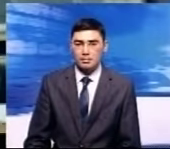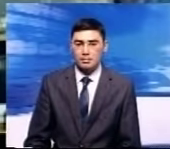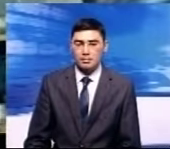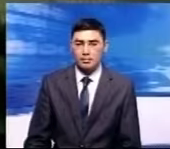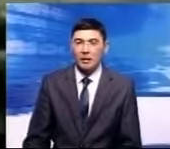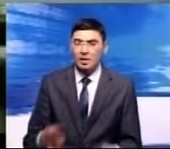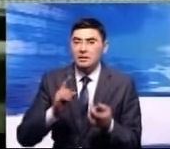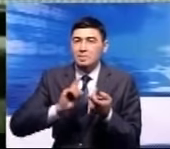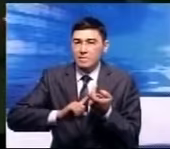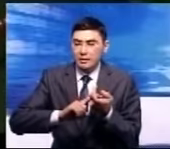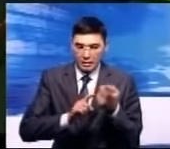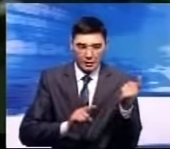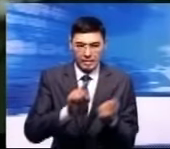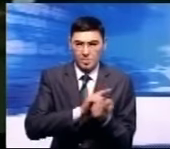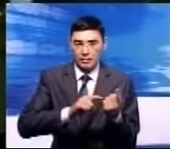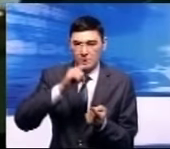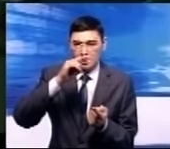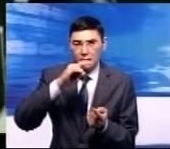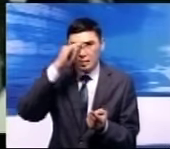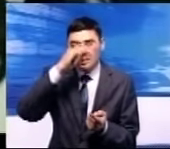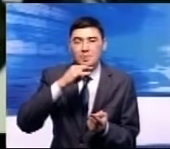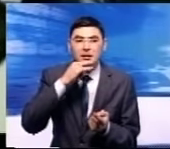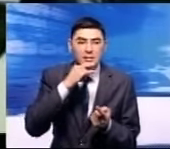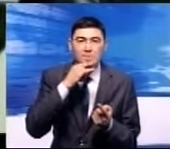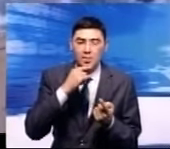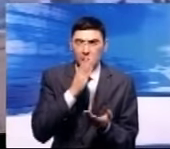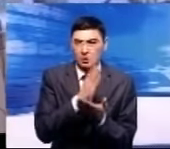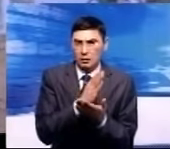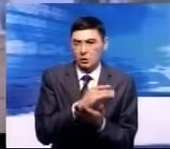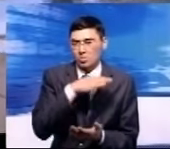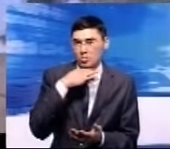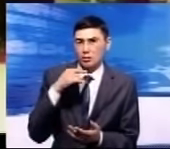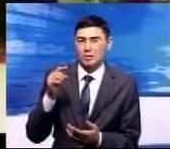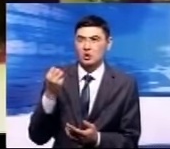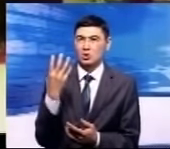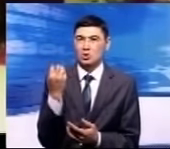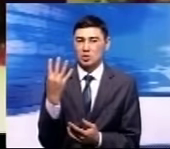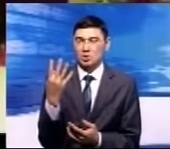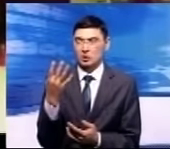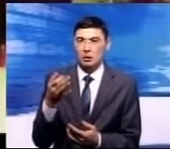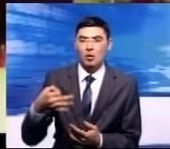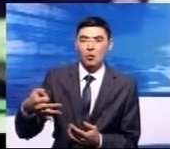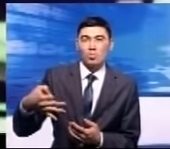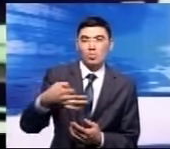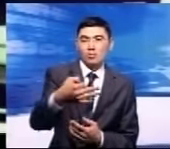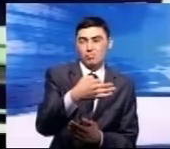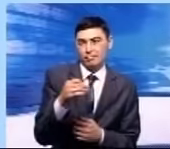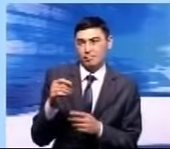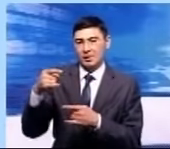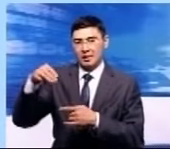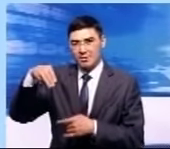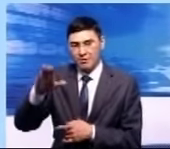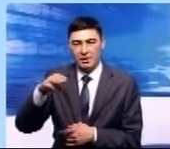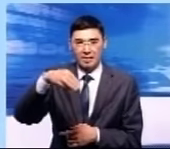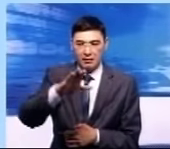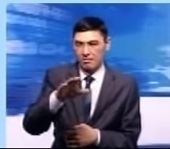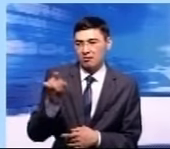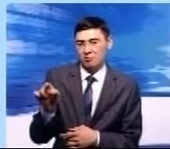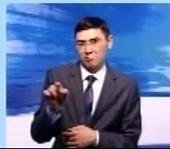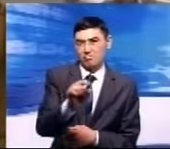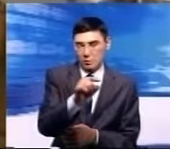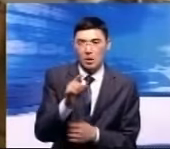В рамках ребрендинга, проводимого национальным телеканалом «Казахстан», изменились названия всех 14 региональных телеканалов, входящих в состав